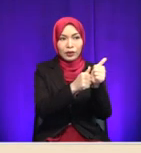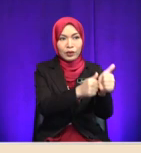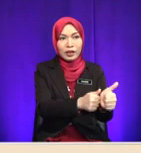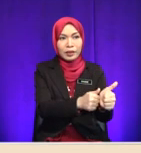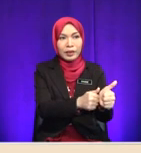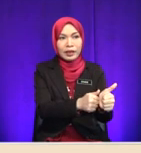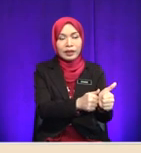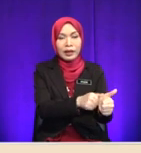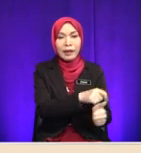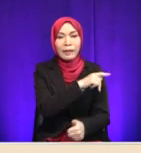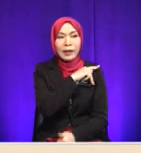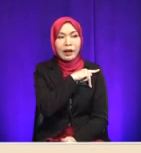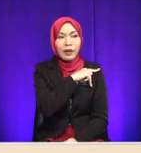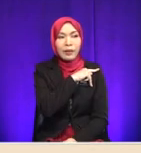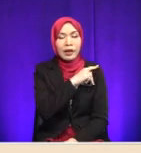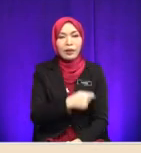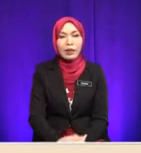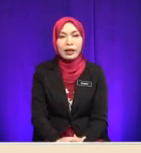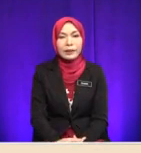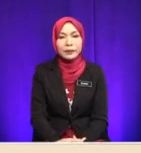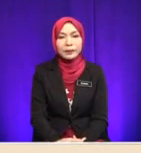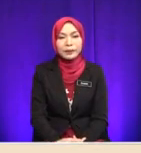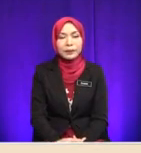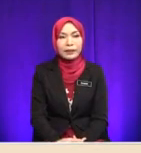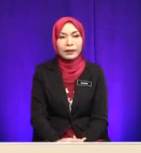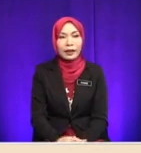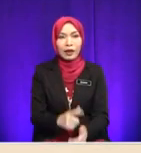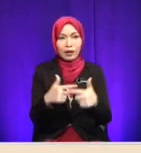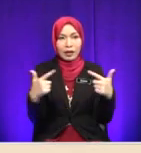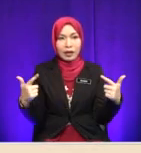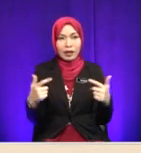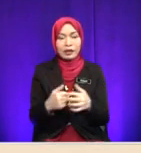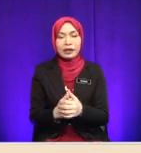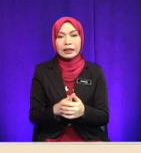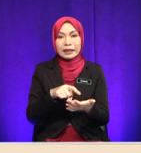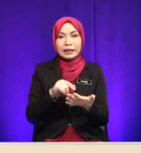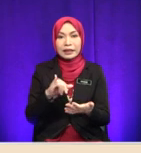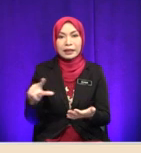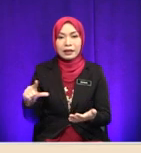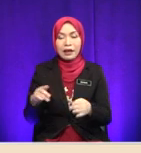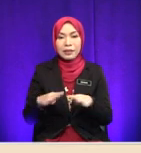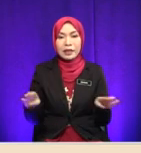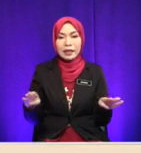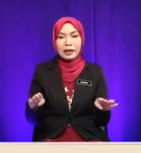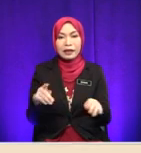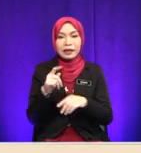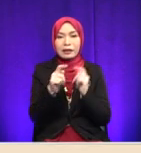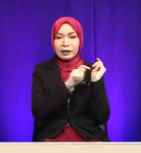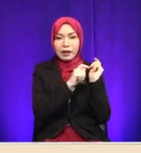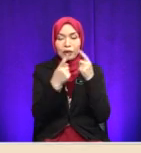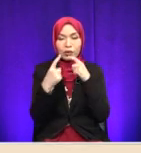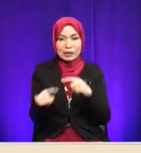pegawai-pegawai Kementerian Luar Negeri. Di sinilah tugas bidang tanggungjawab Kementerian Luar Negeri ataupun